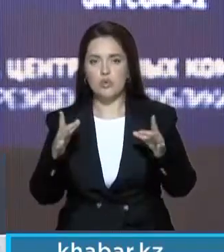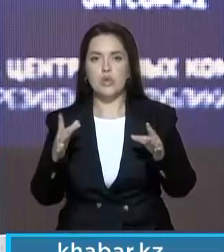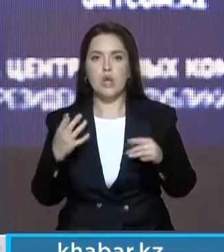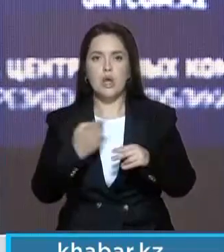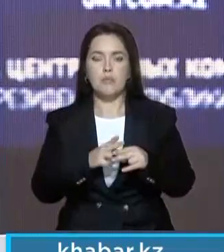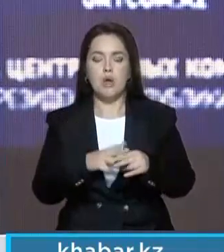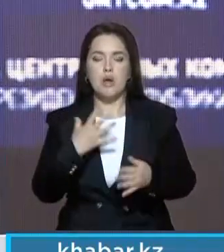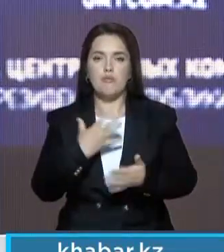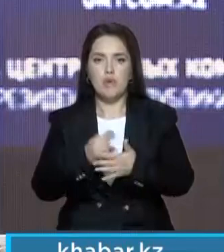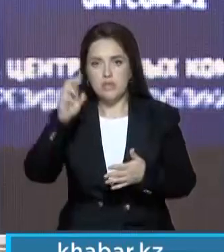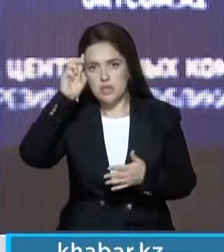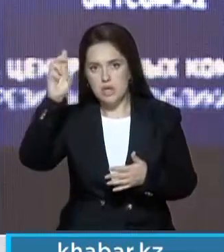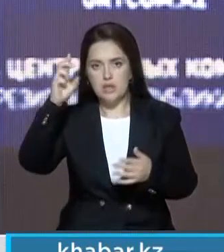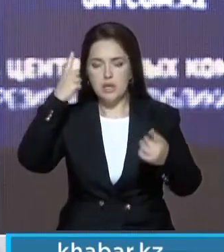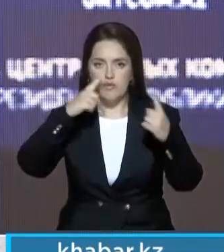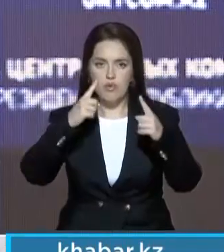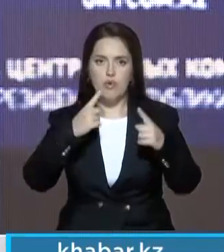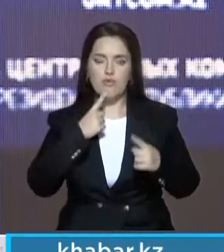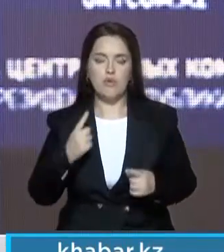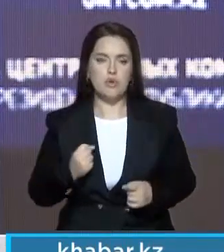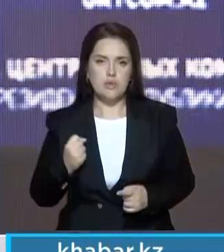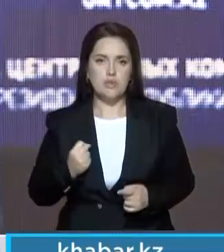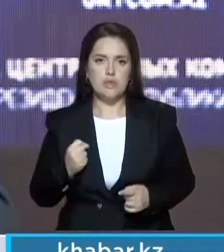своей страны потом творческие и воинские эстафеты